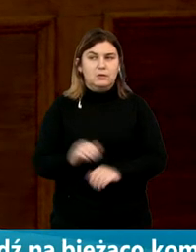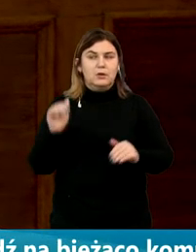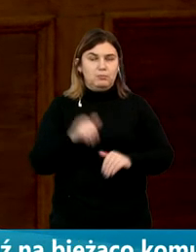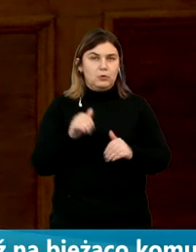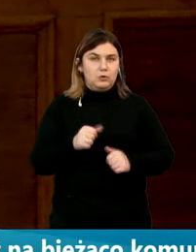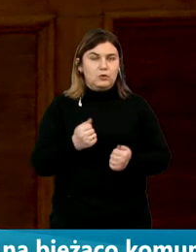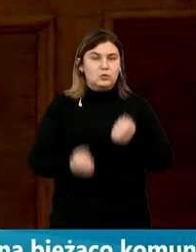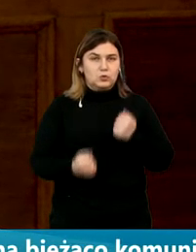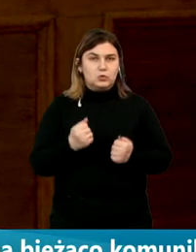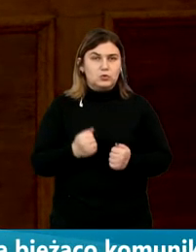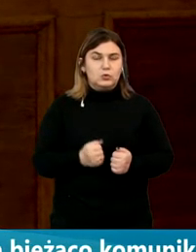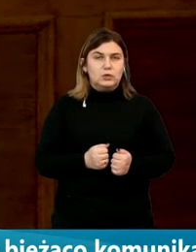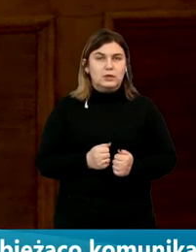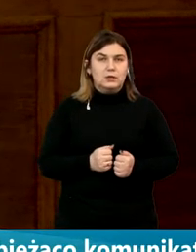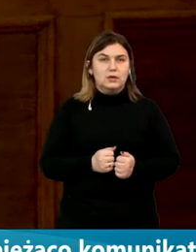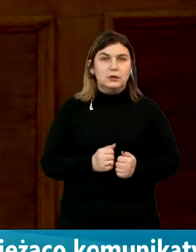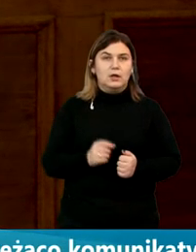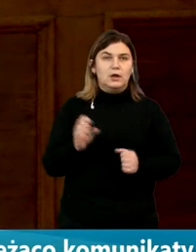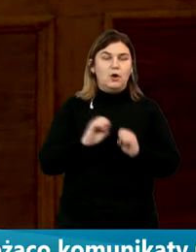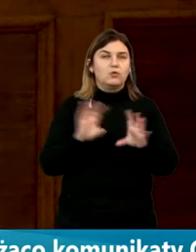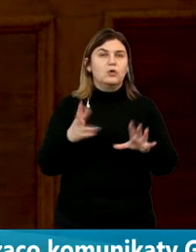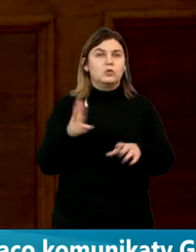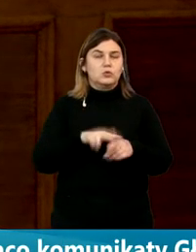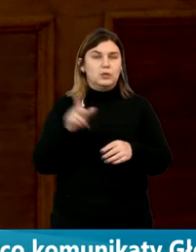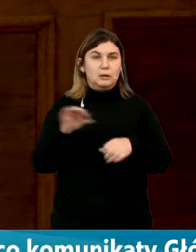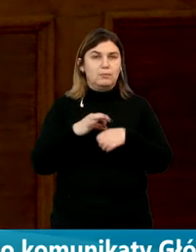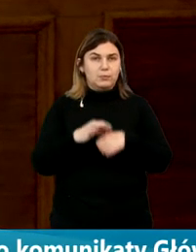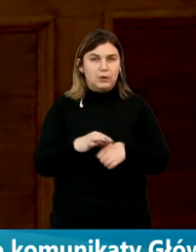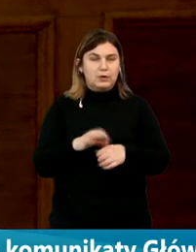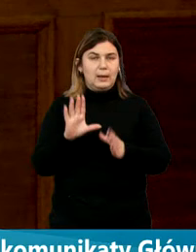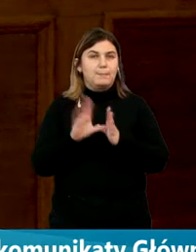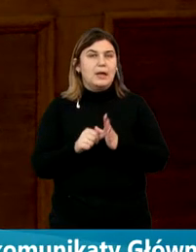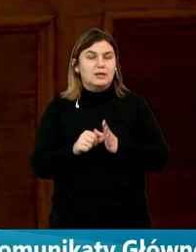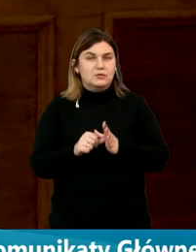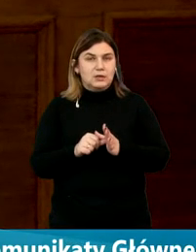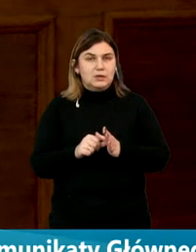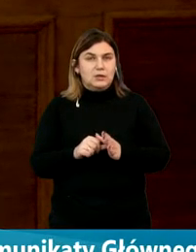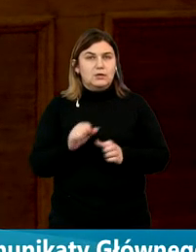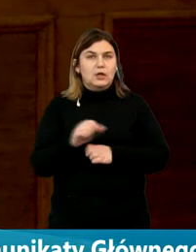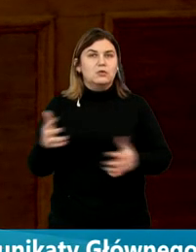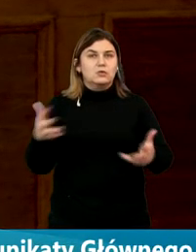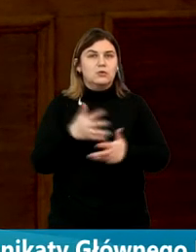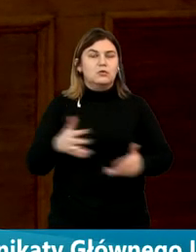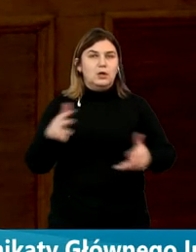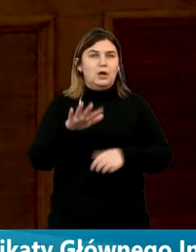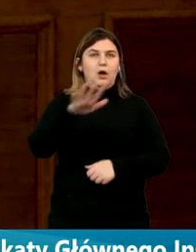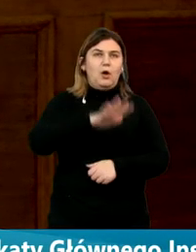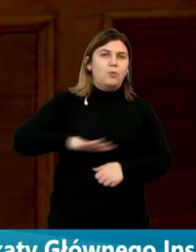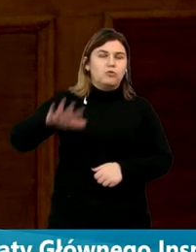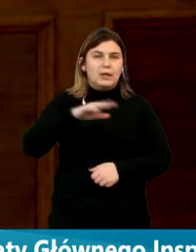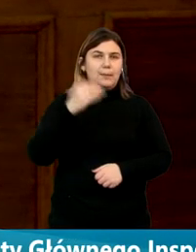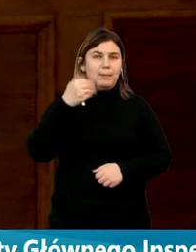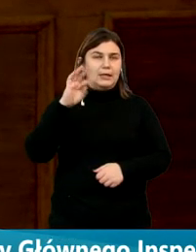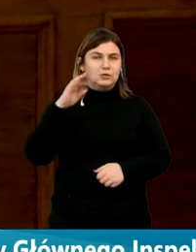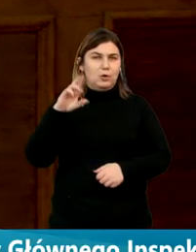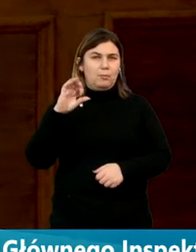trudne. Natomiast oczywiście podmiotem, który prowadzi to z ramienia miasta, jest Stowarzyszenie Szczecińskiego Obszaru Metropolitalnego, który jest